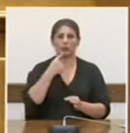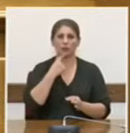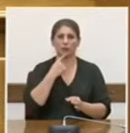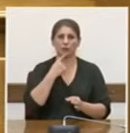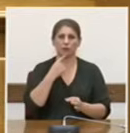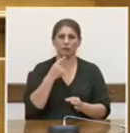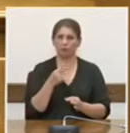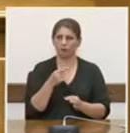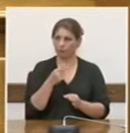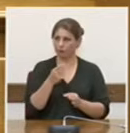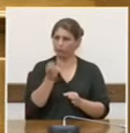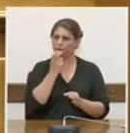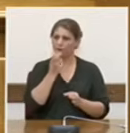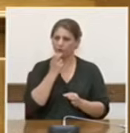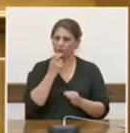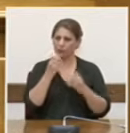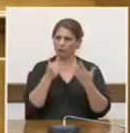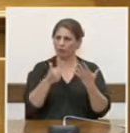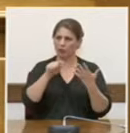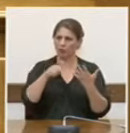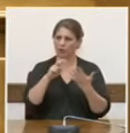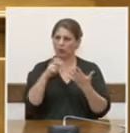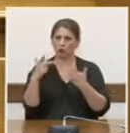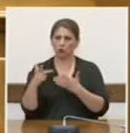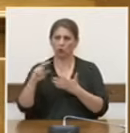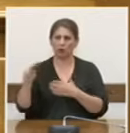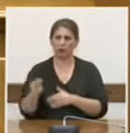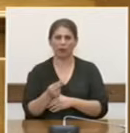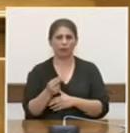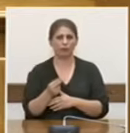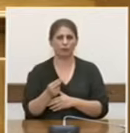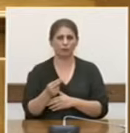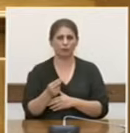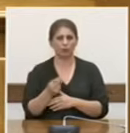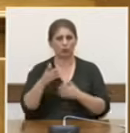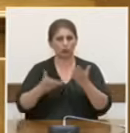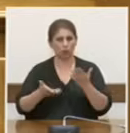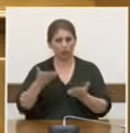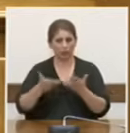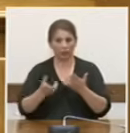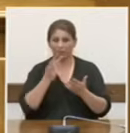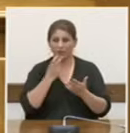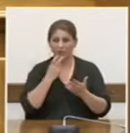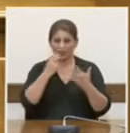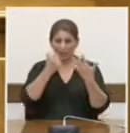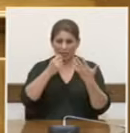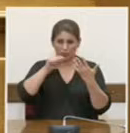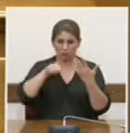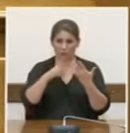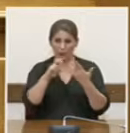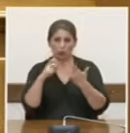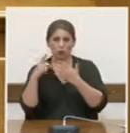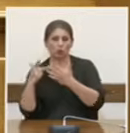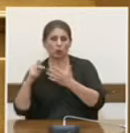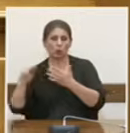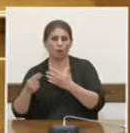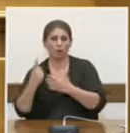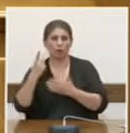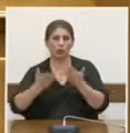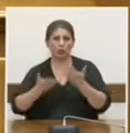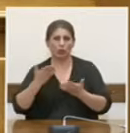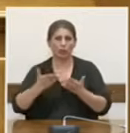κιλό. Ο πρωθυπουργός της χώρας είπε ότι κοστίζει η φέτα 6,28 το κιλό. Ή δεν έχει